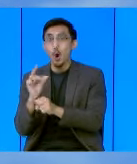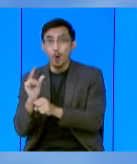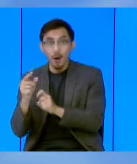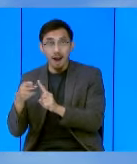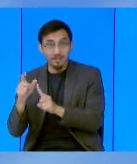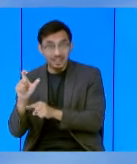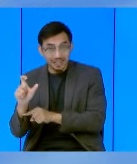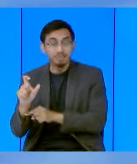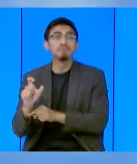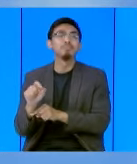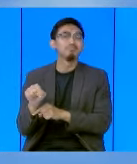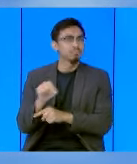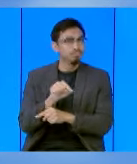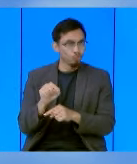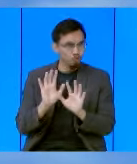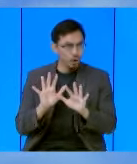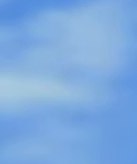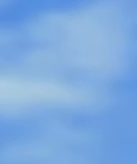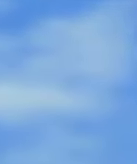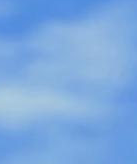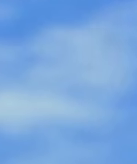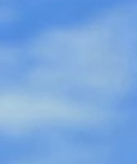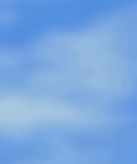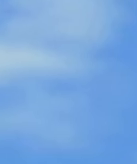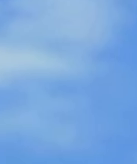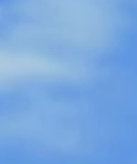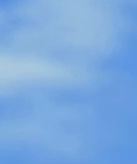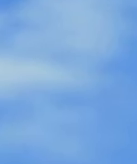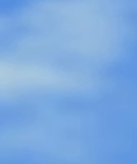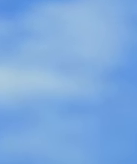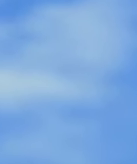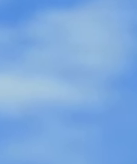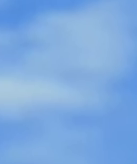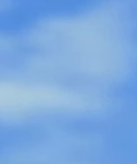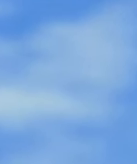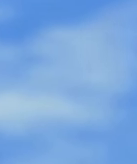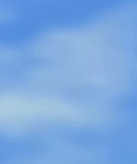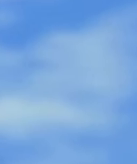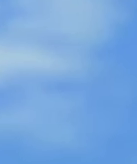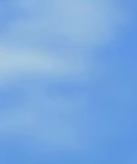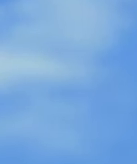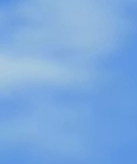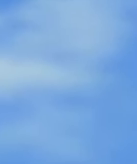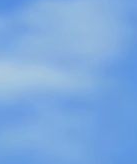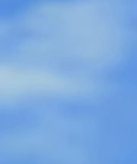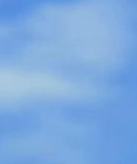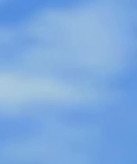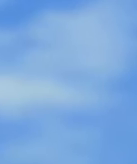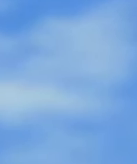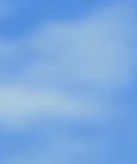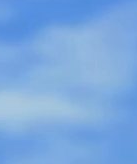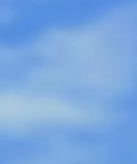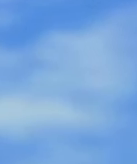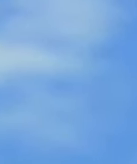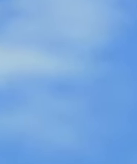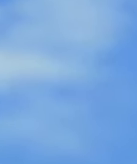dilakukan. Di antaranya sudah ada persiapan untuk para petugas yang nantinya bertugas di pintu gate masuk dan juga persiapan ataupun kesiapan